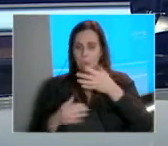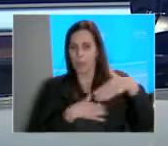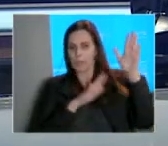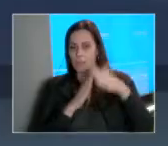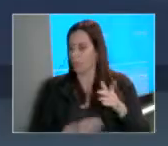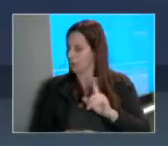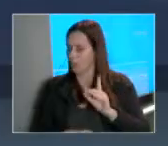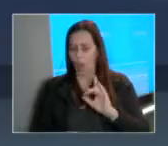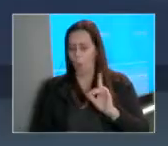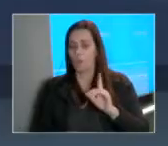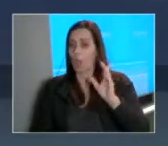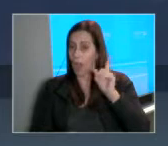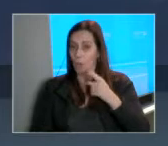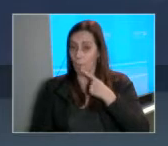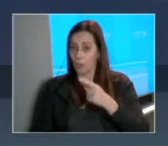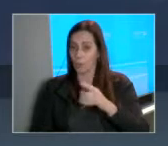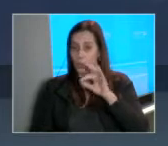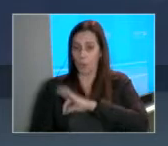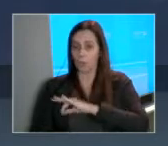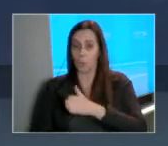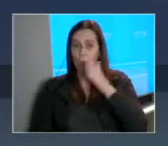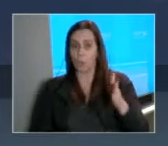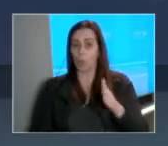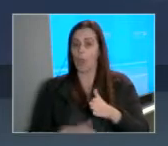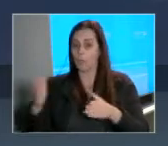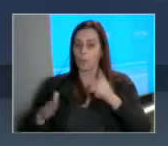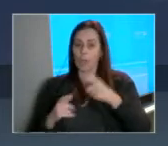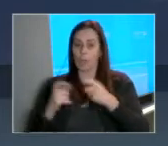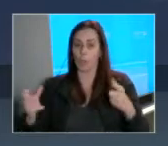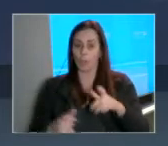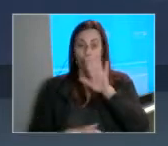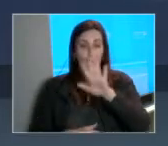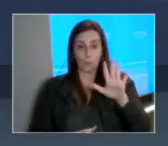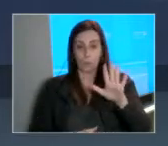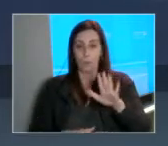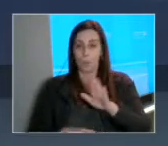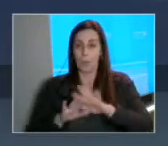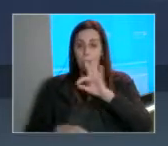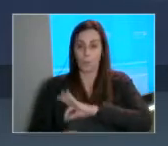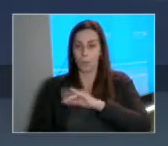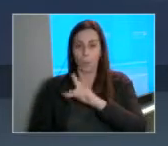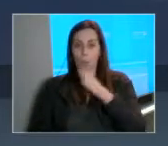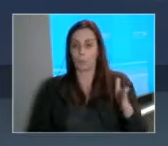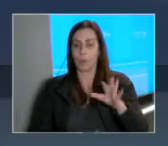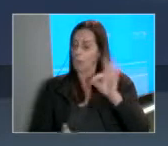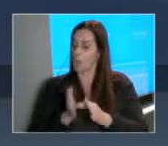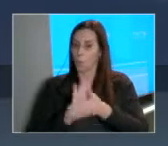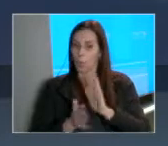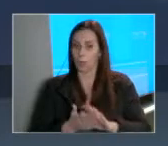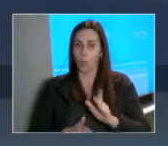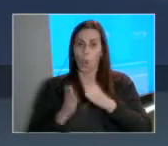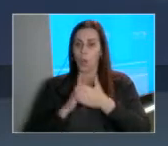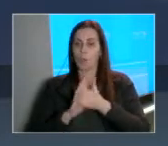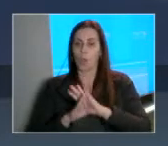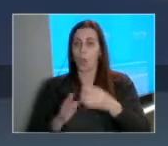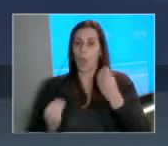אני לא זורק הביתה אף אחד, אבל אלא אם כן את אומרת לי שליברמן הוא שמאלני. גוש הימין הוא יותר גדול. 55 וליברמן. ליברמן הוא לא שמאלני, נקודה. לא